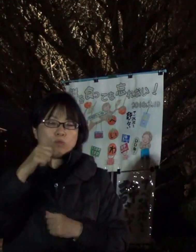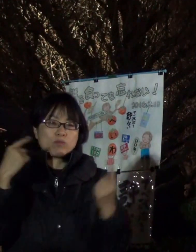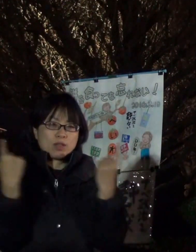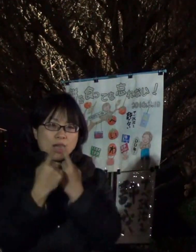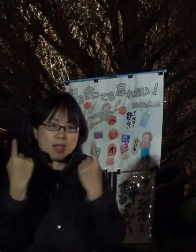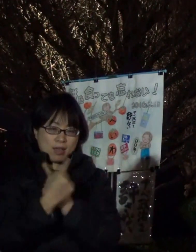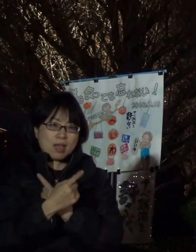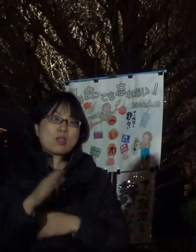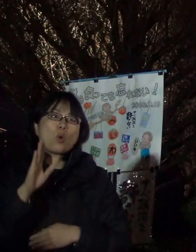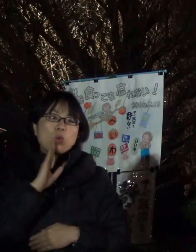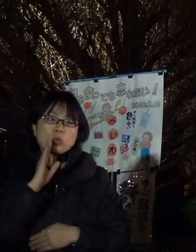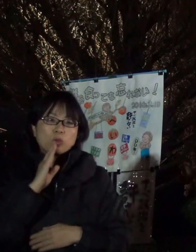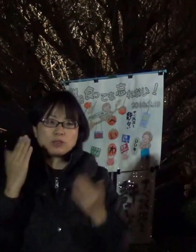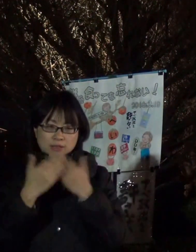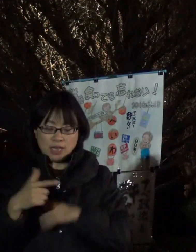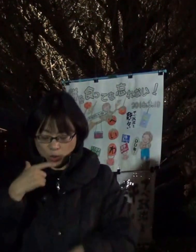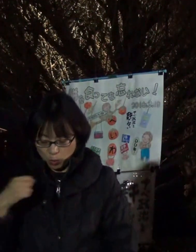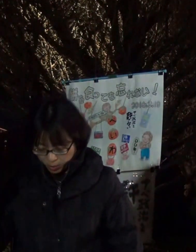張ろう。